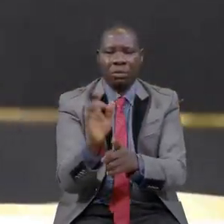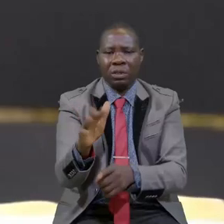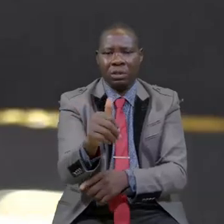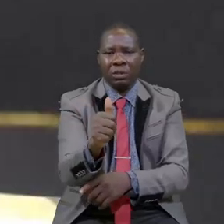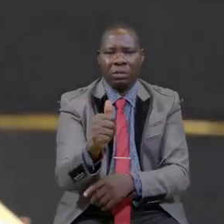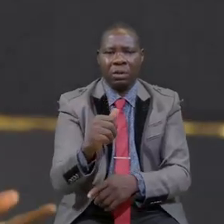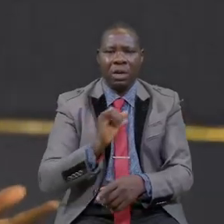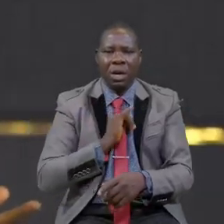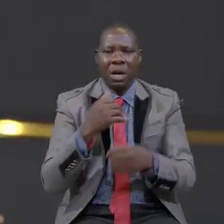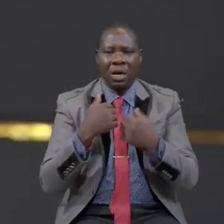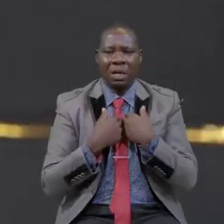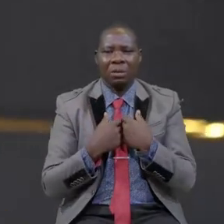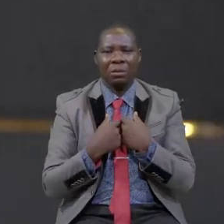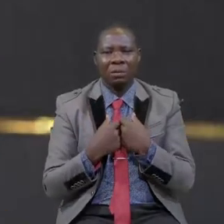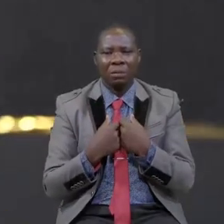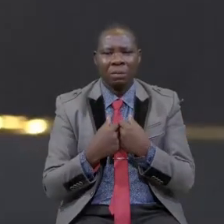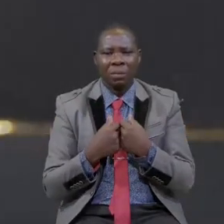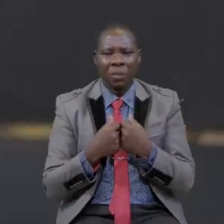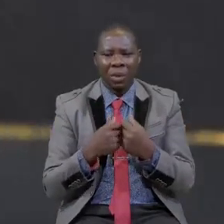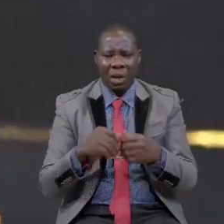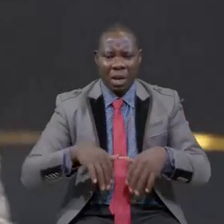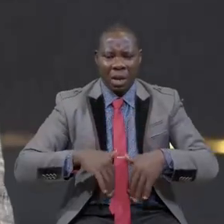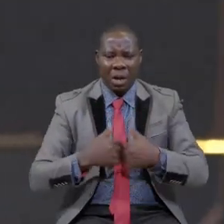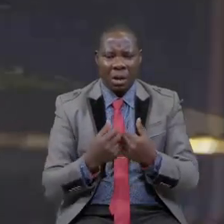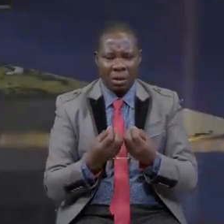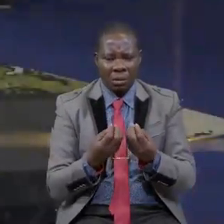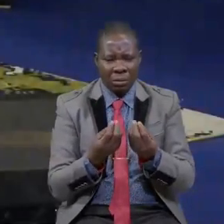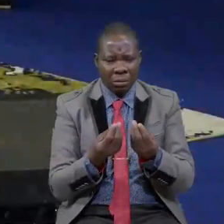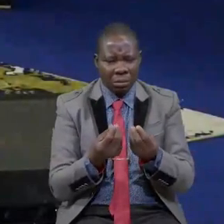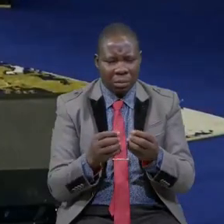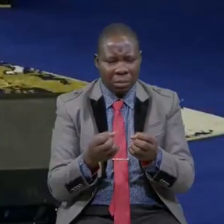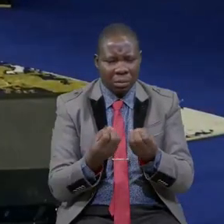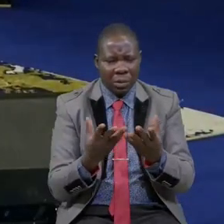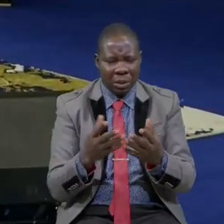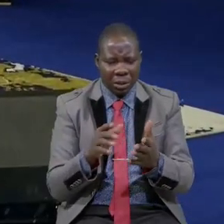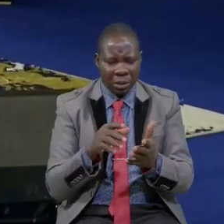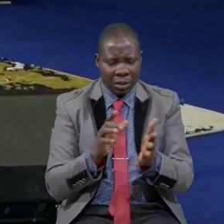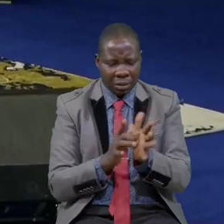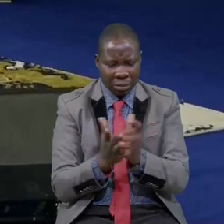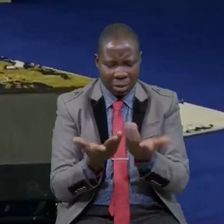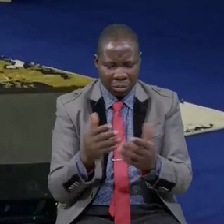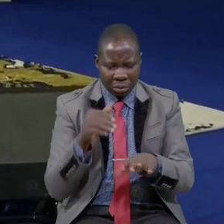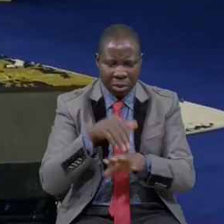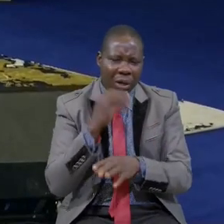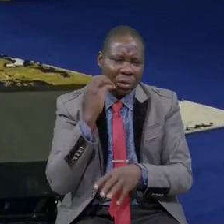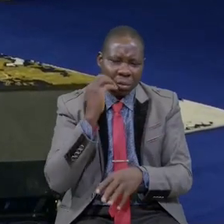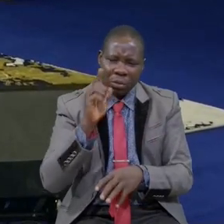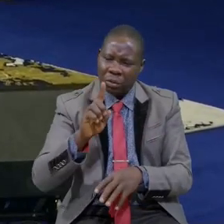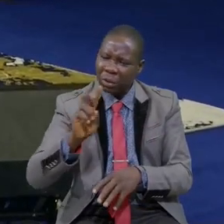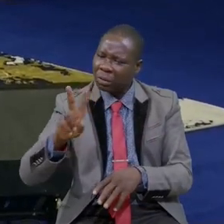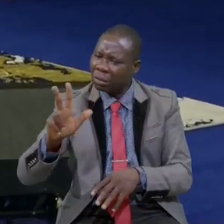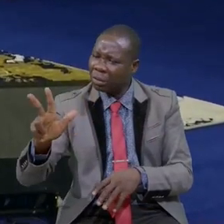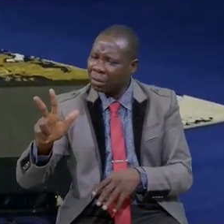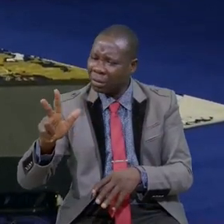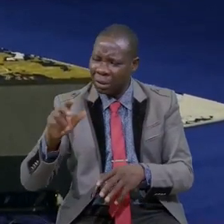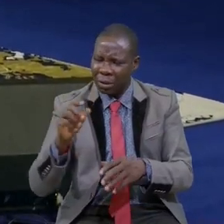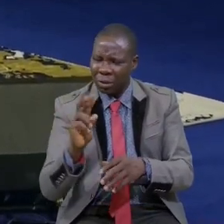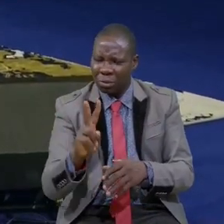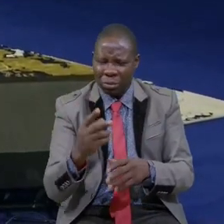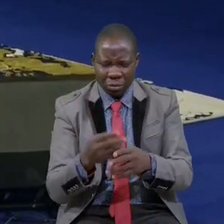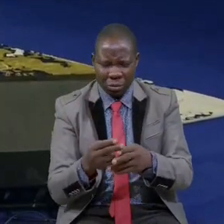justifier. Oui, j'ai combien de Bibles à la maison? 1, 2, 3 et une petite Bible. Oui, une autre Bible. Il y a ce que